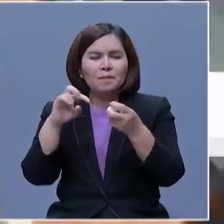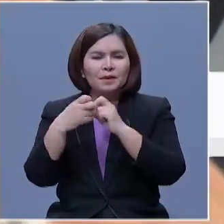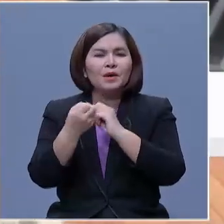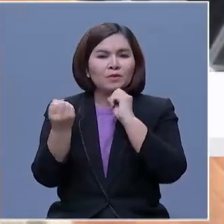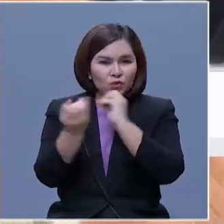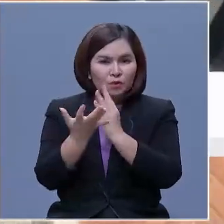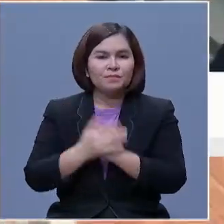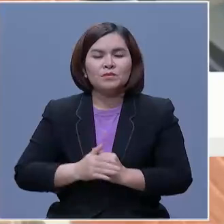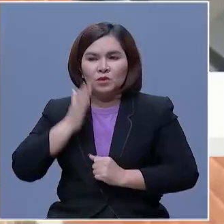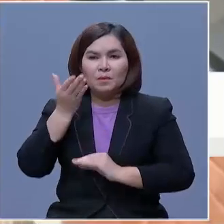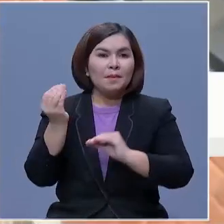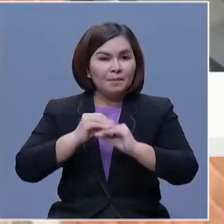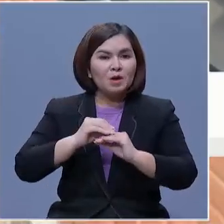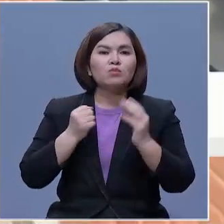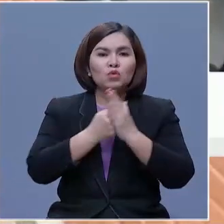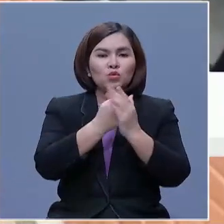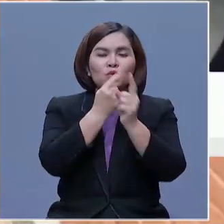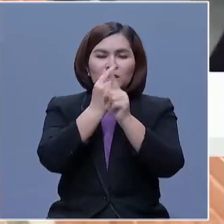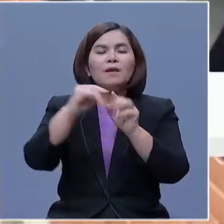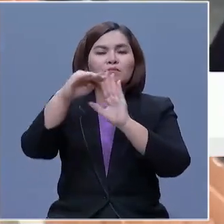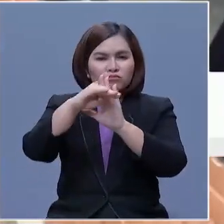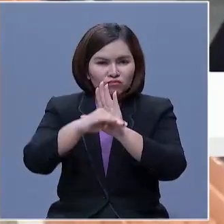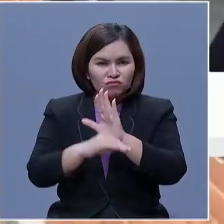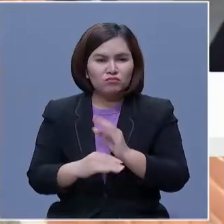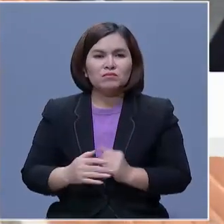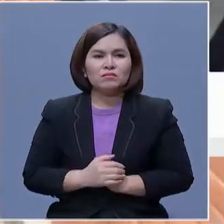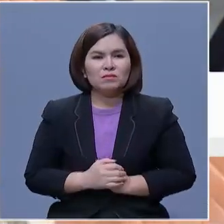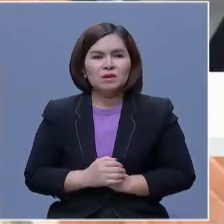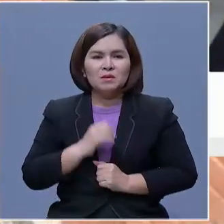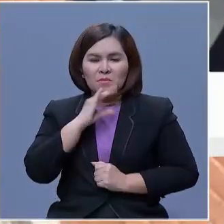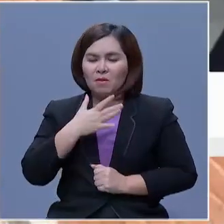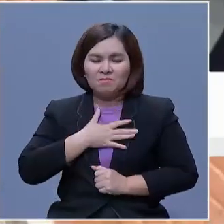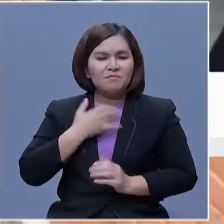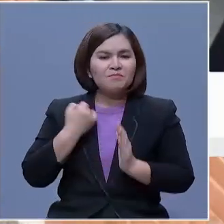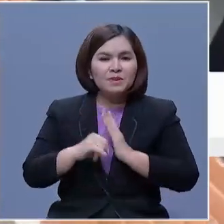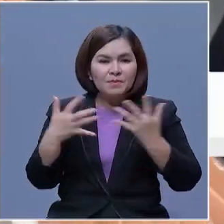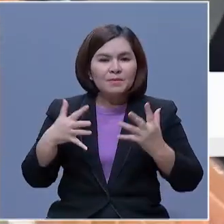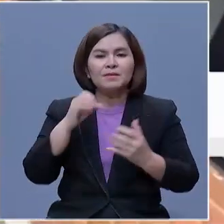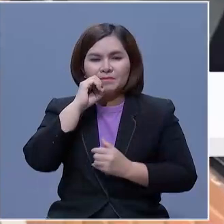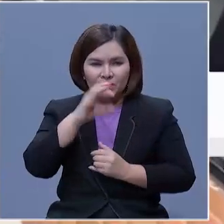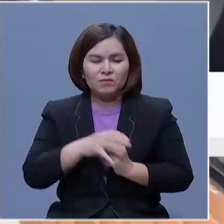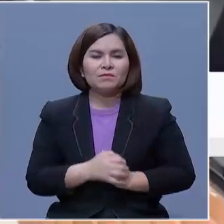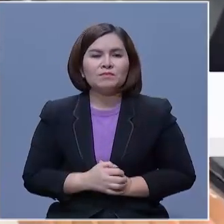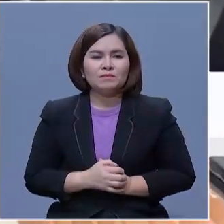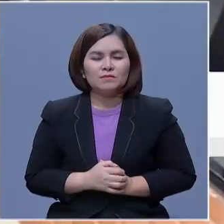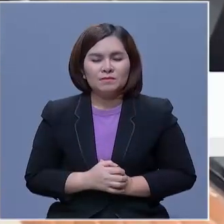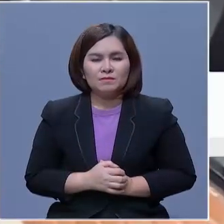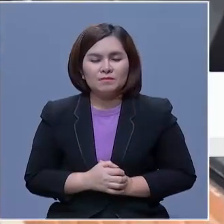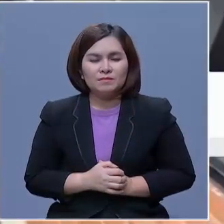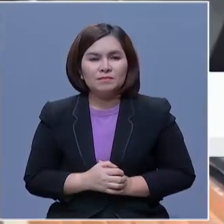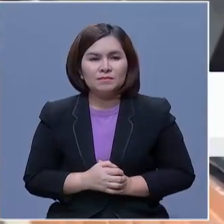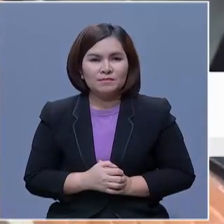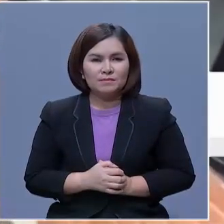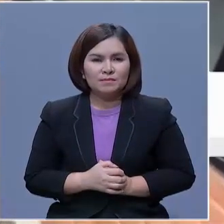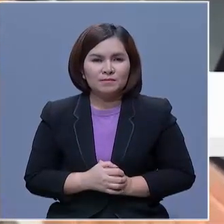หลังจากนี้ก็จะต่อสู้ตามกระบวนการแต่ยืนยันความบริสุทธิ์ของตัวเองขณะที่อดีตนายก